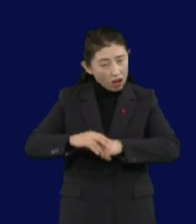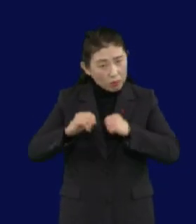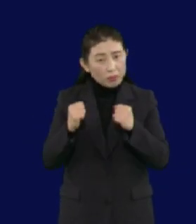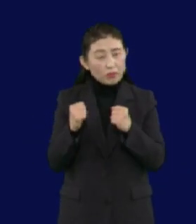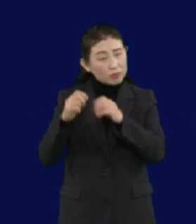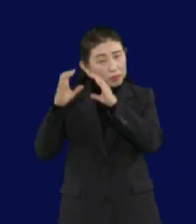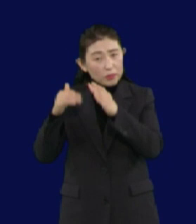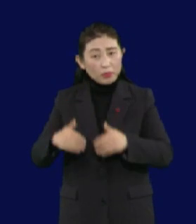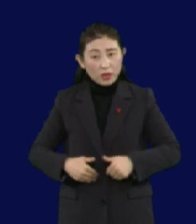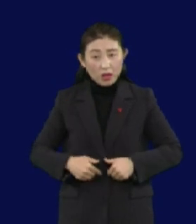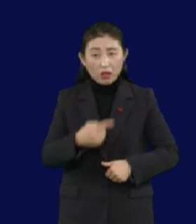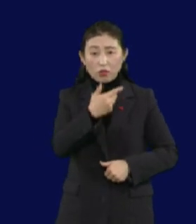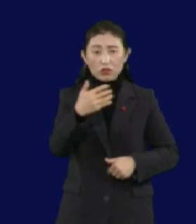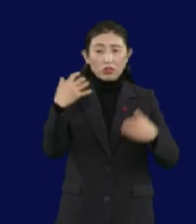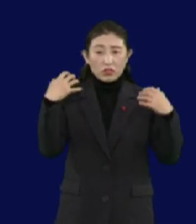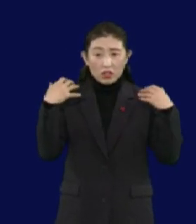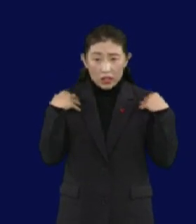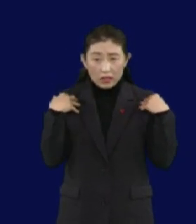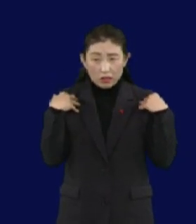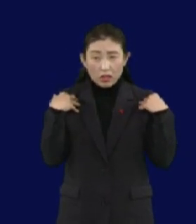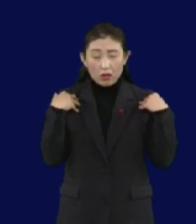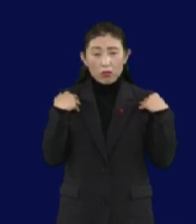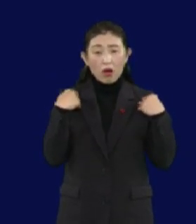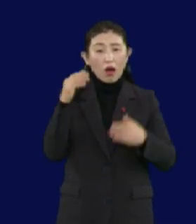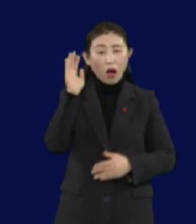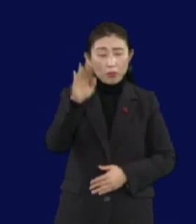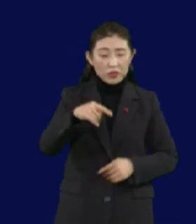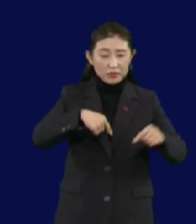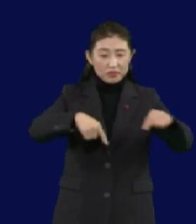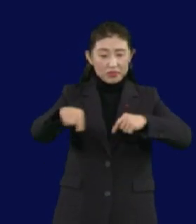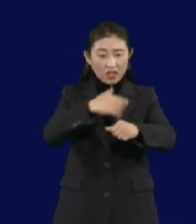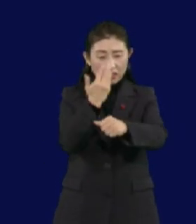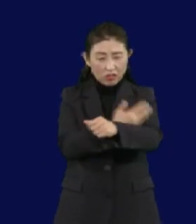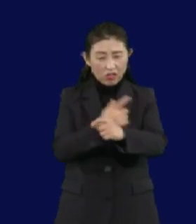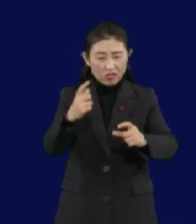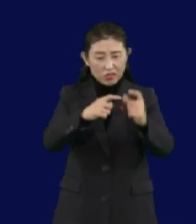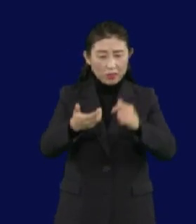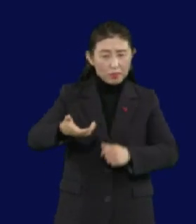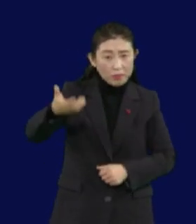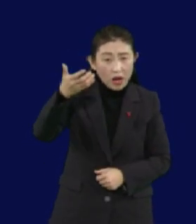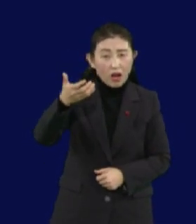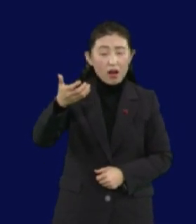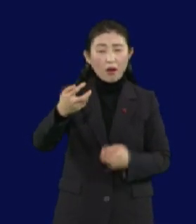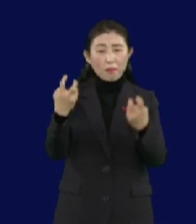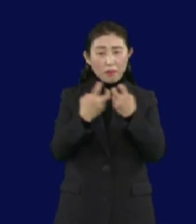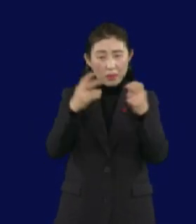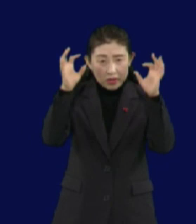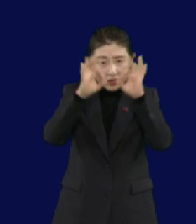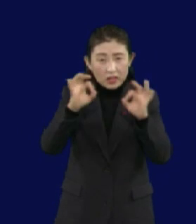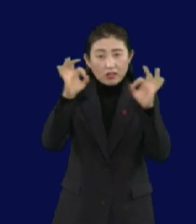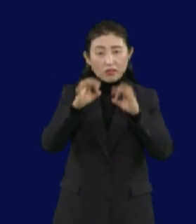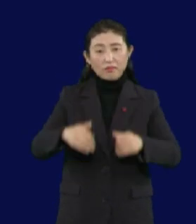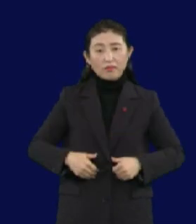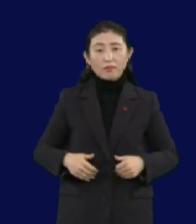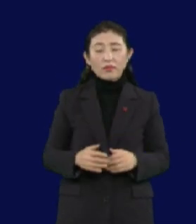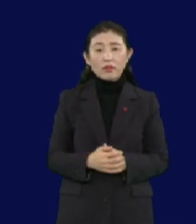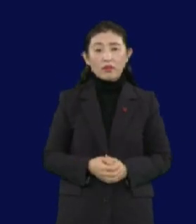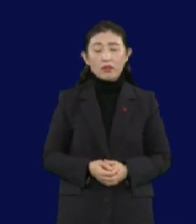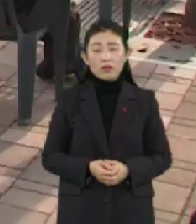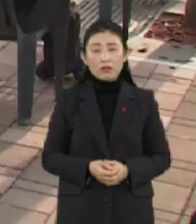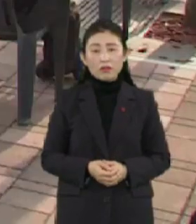봅니다. 소방청에서도 간부 후보생의 현장 역량 강화 방안을 찾아야 할 것으로